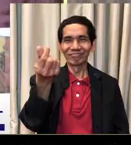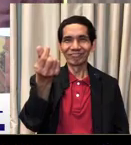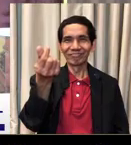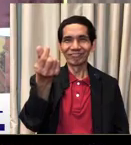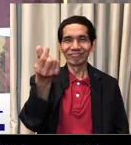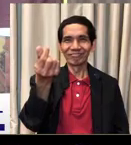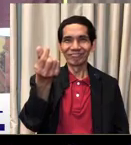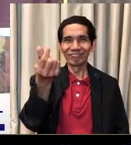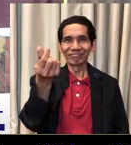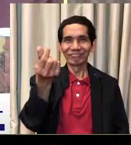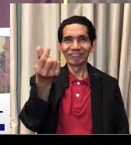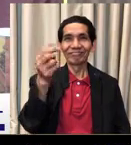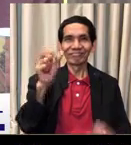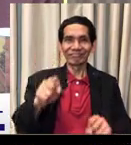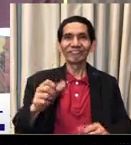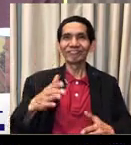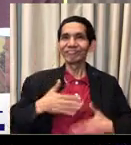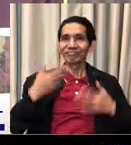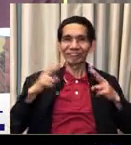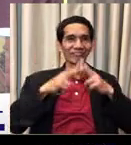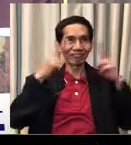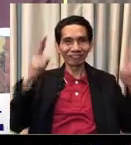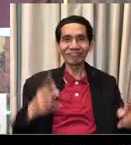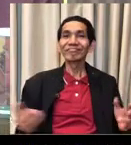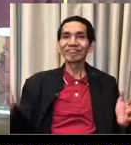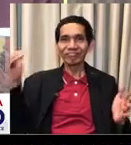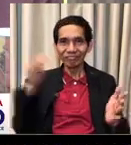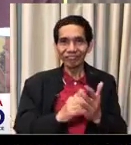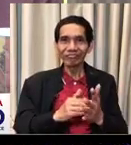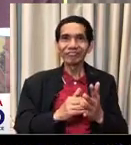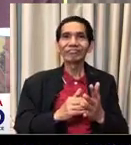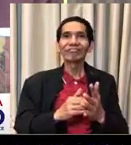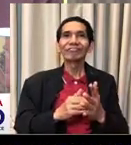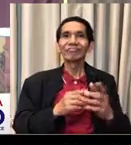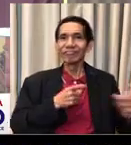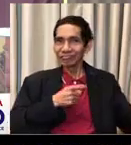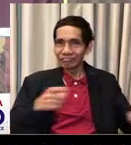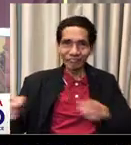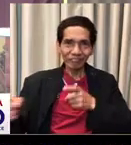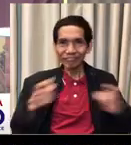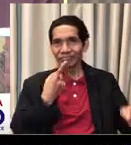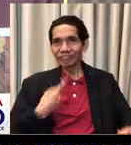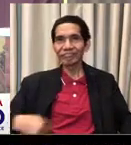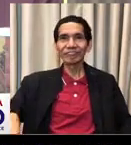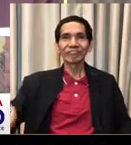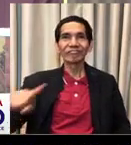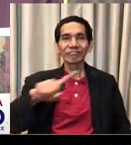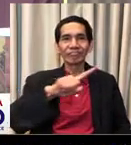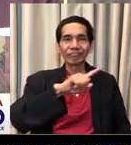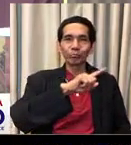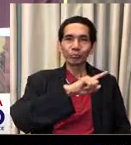Di ba? So, happy Valentine's. Ulitin ko, umiral sana sa atin